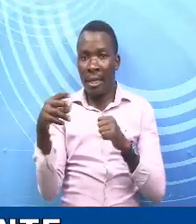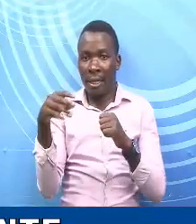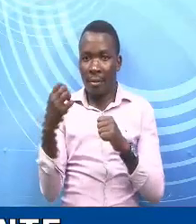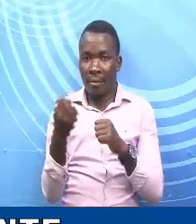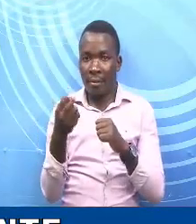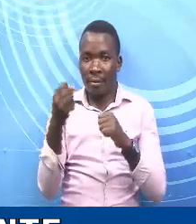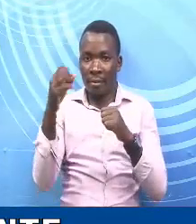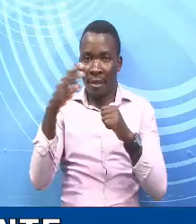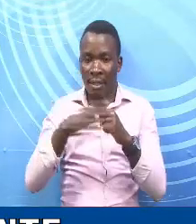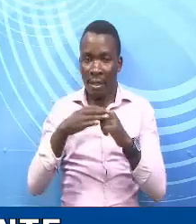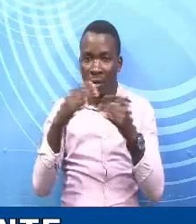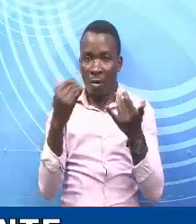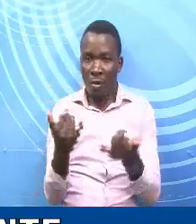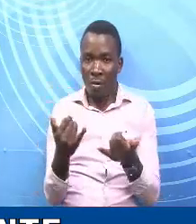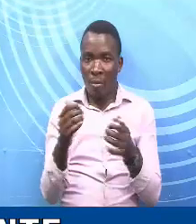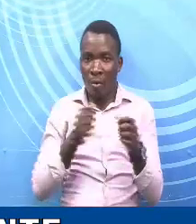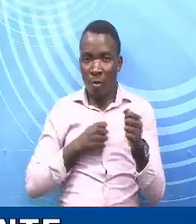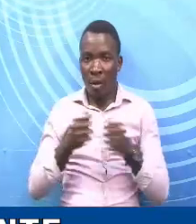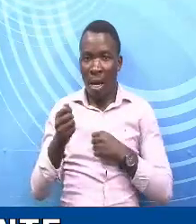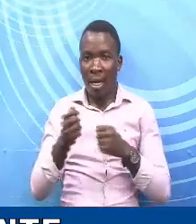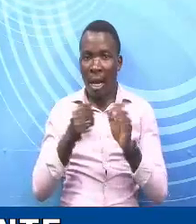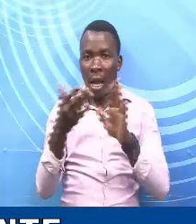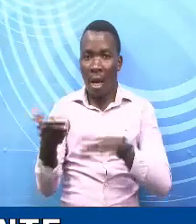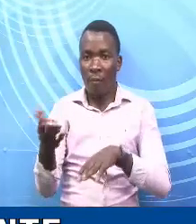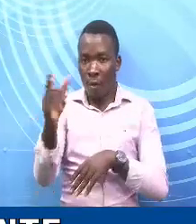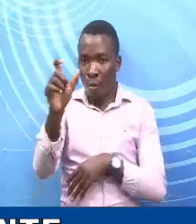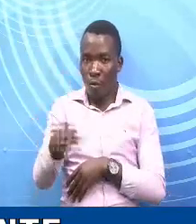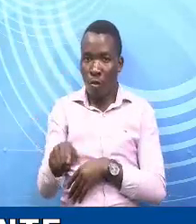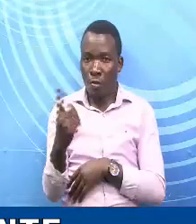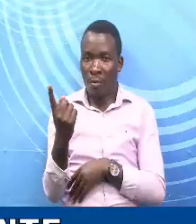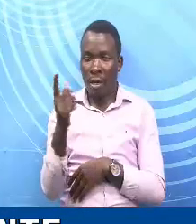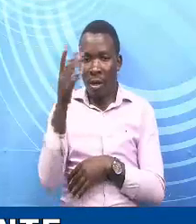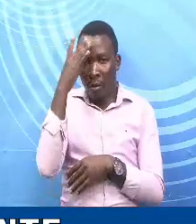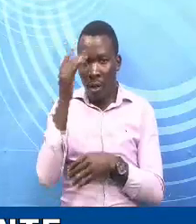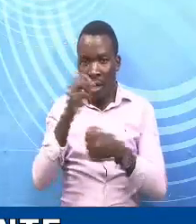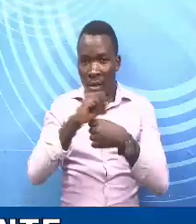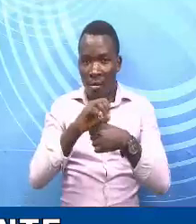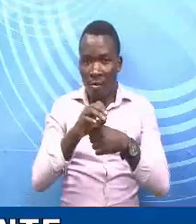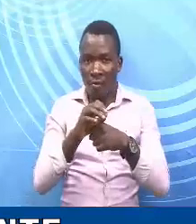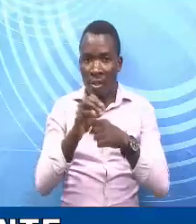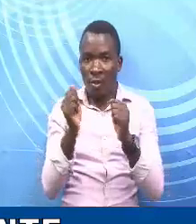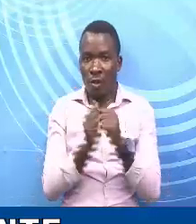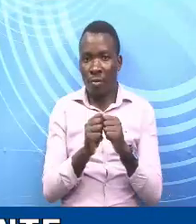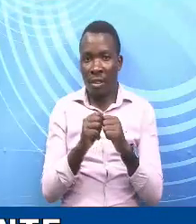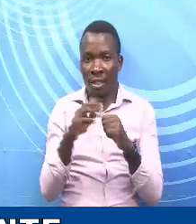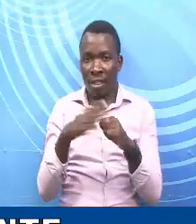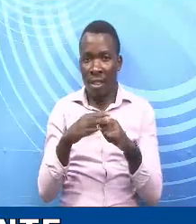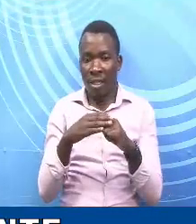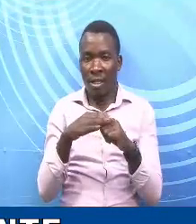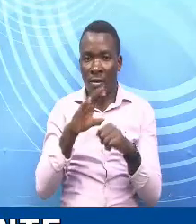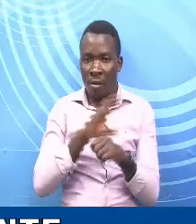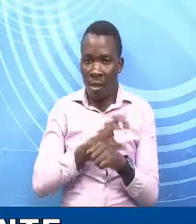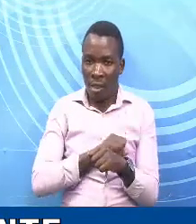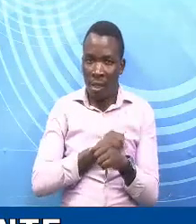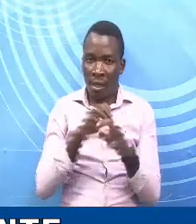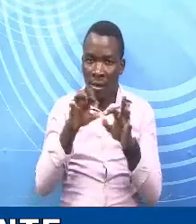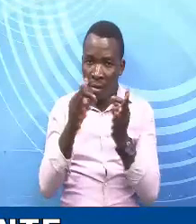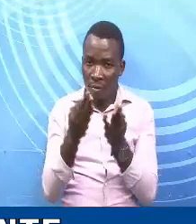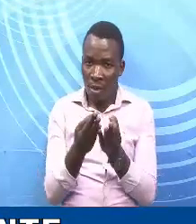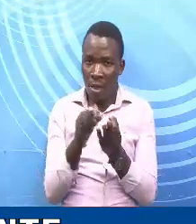259 uyu munsi kandi mu Rwanda hakaba hapfuye umuntu umwe azize icyorezo cya COVID-19 twihanganishije